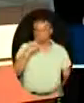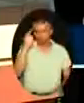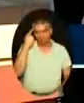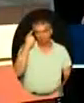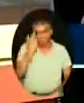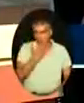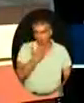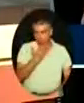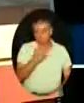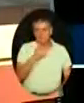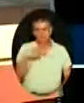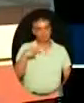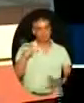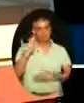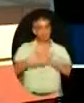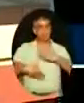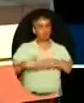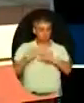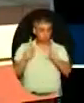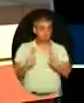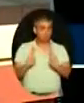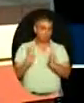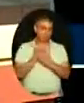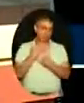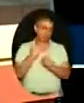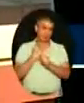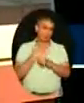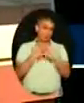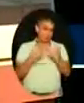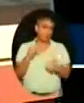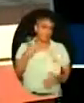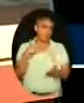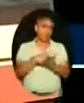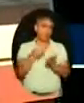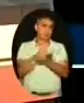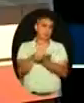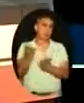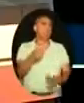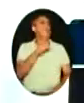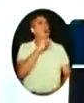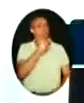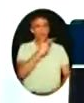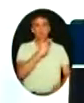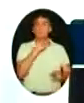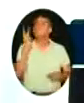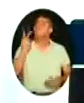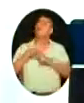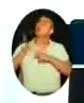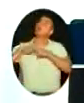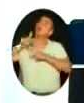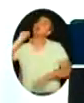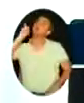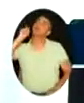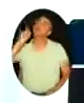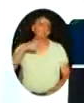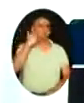לחשוב שאם יהיה מהלך מדיני, זה לא יקרה, הרי היו מהלכים מדיניים, וזה כן היה. היו מהלכים מדיניים,